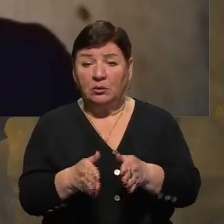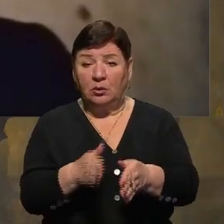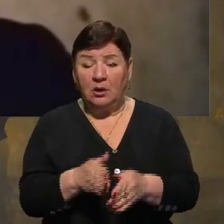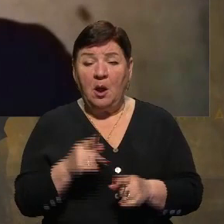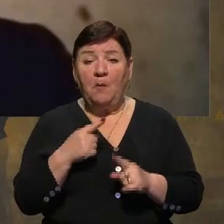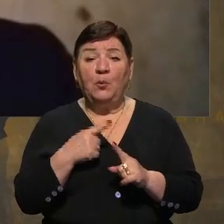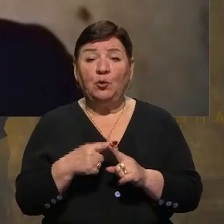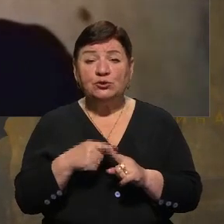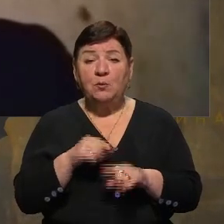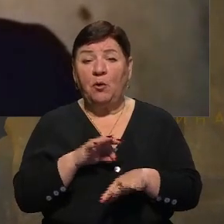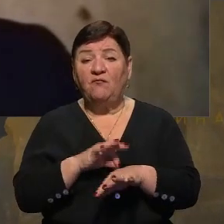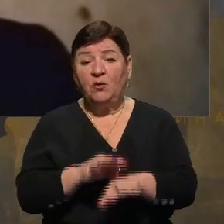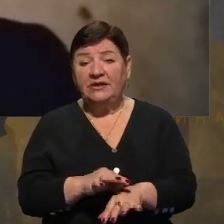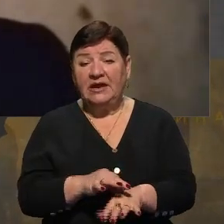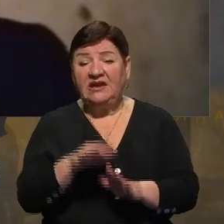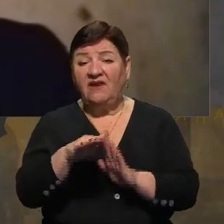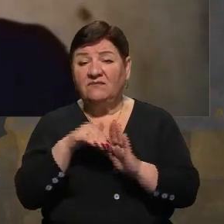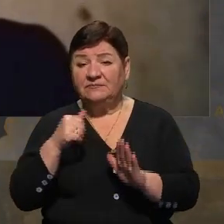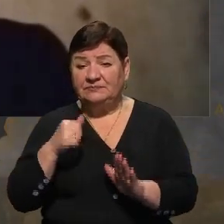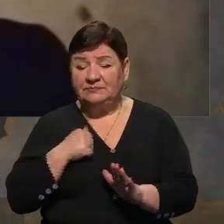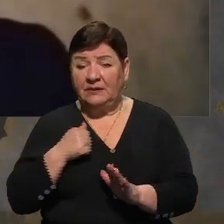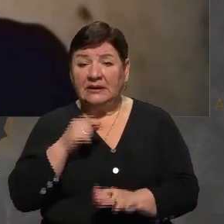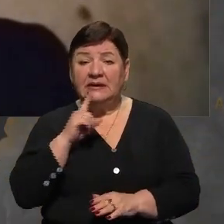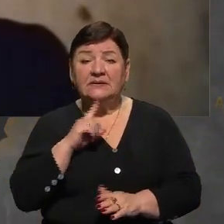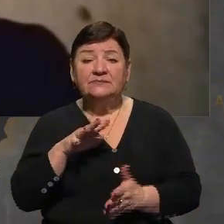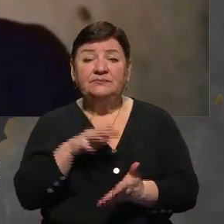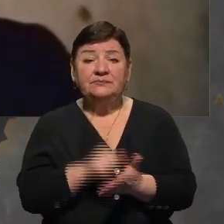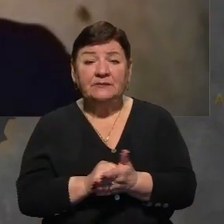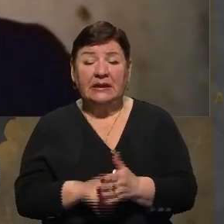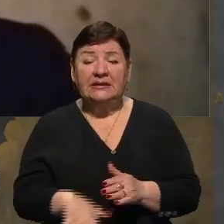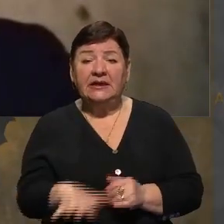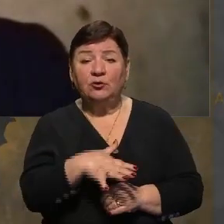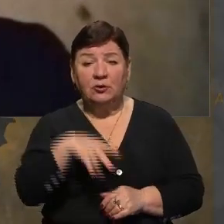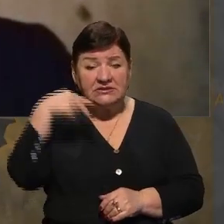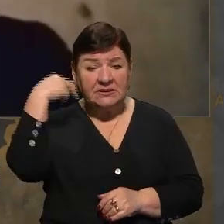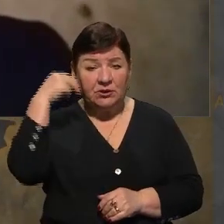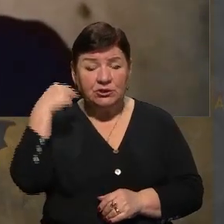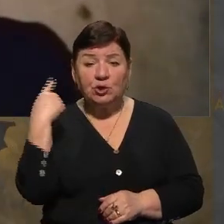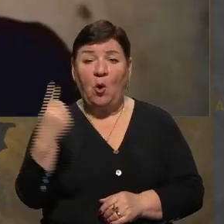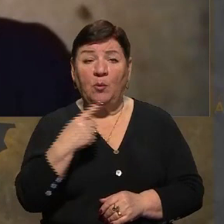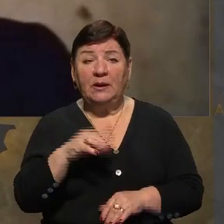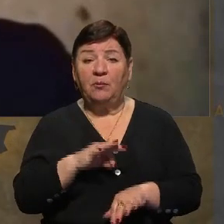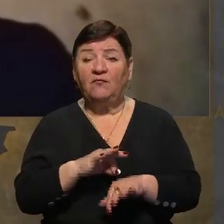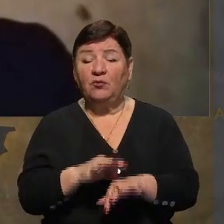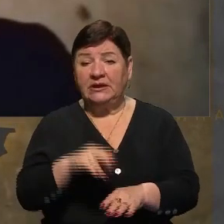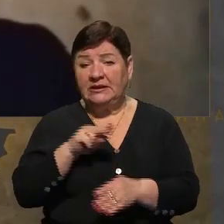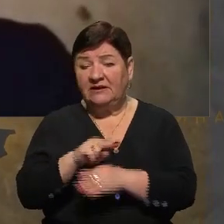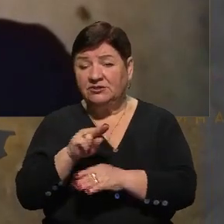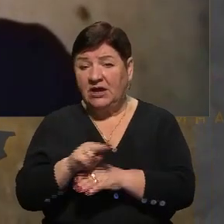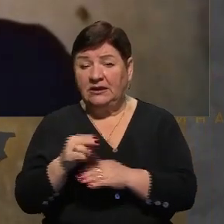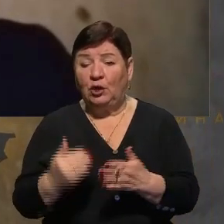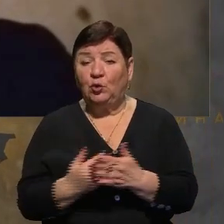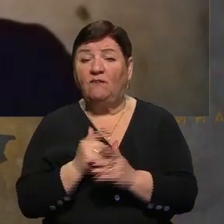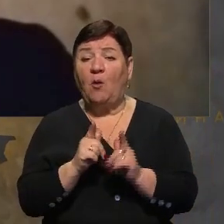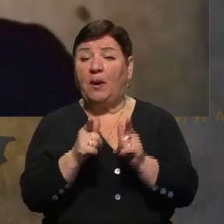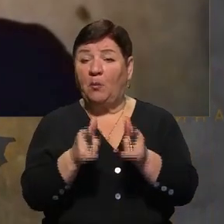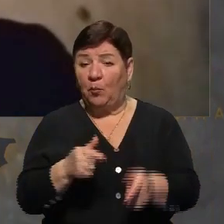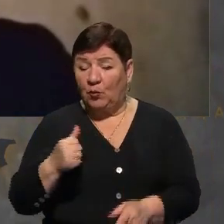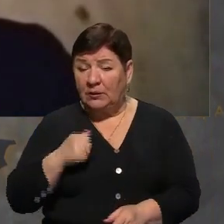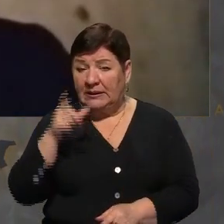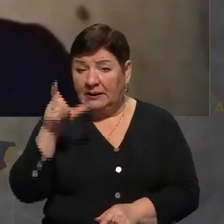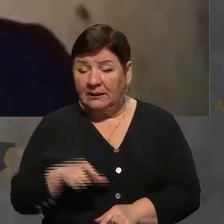вони проводять вербування, рекрутинг на тимчасово окупованій території Запорізької області, проводять навчання новоприбулих. Те, що ми з вами